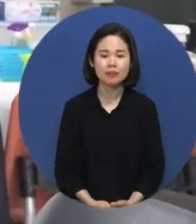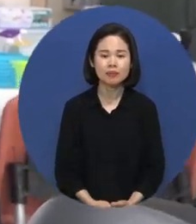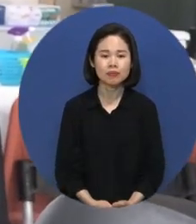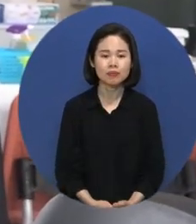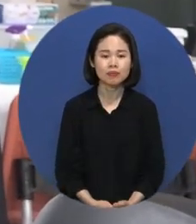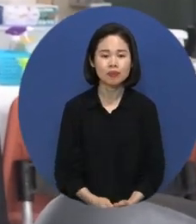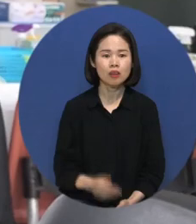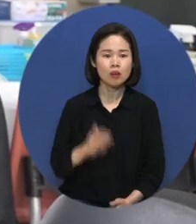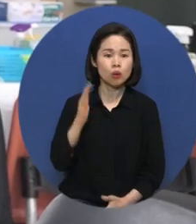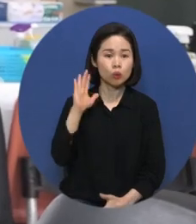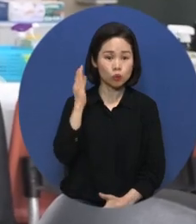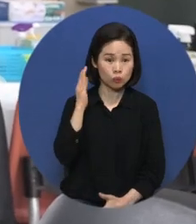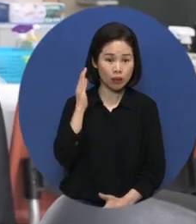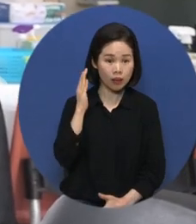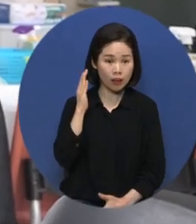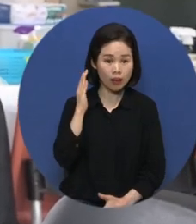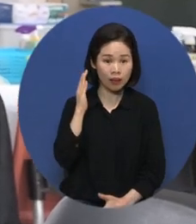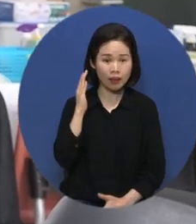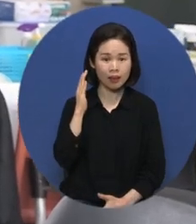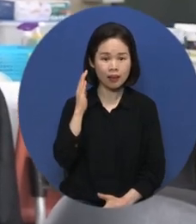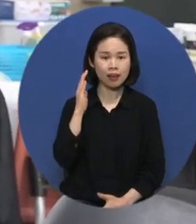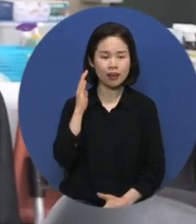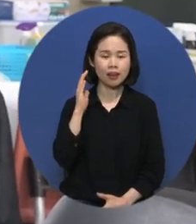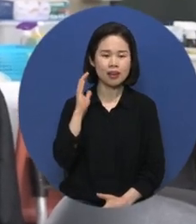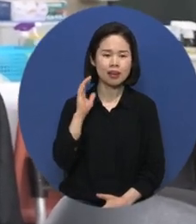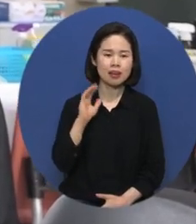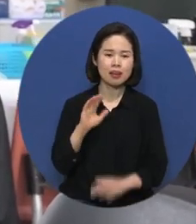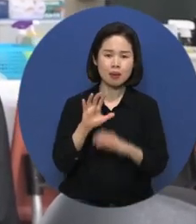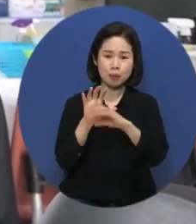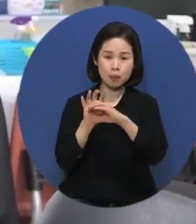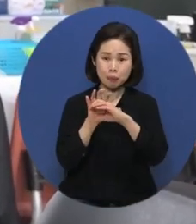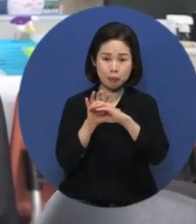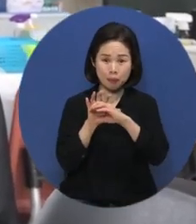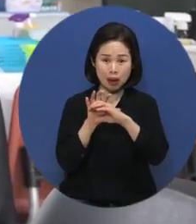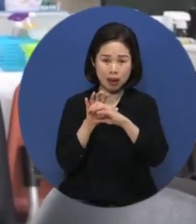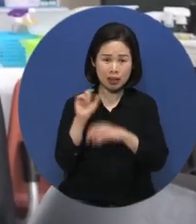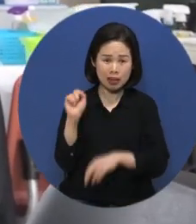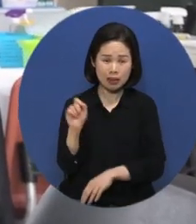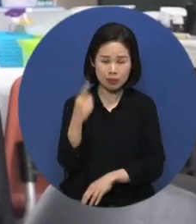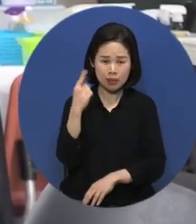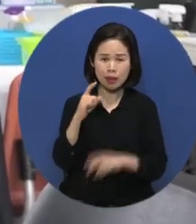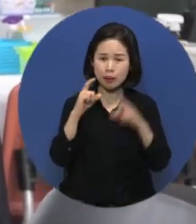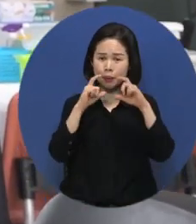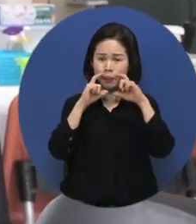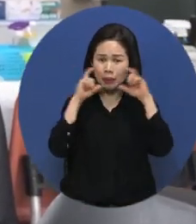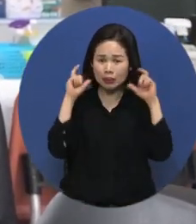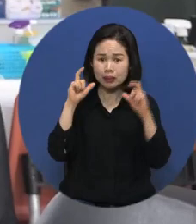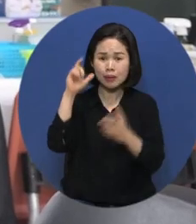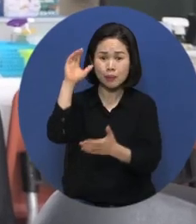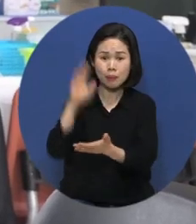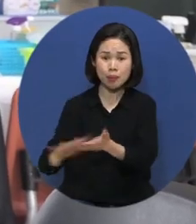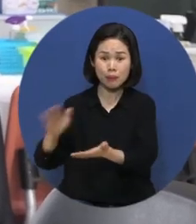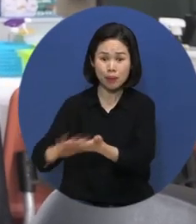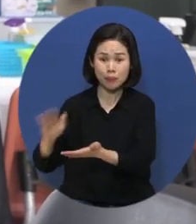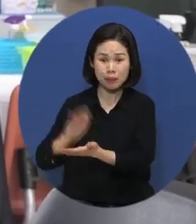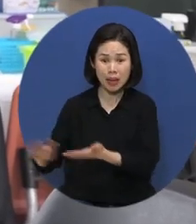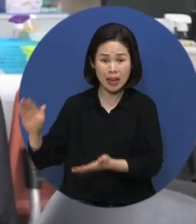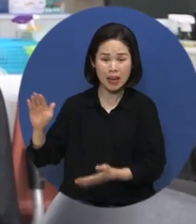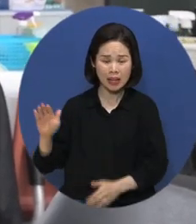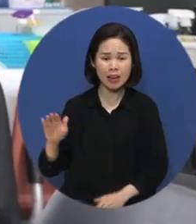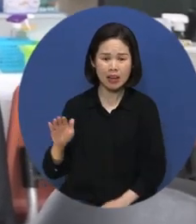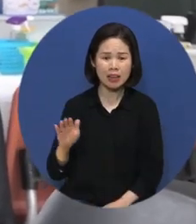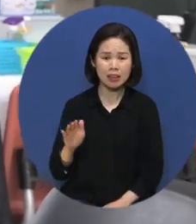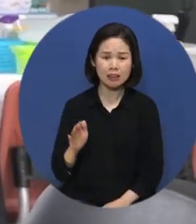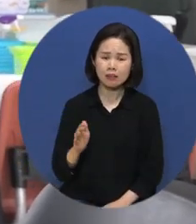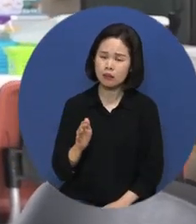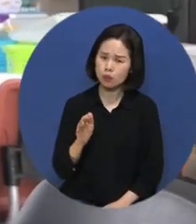근데 요새 좀 때가 네. 좀 그렇잖아요. 코로나 때문에 네. 마스크가 되게 많이 품귀 현상이라고 해야 되나?